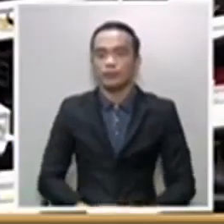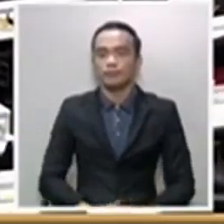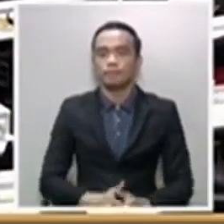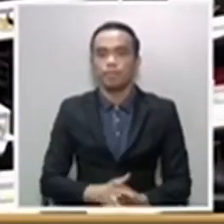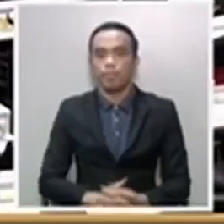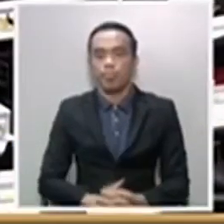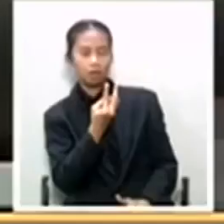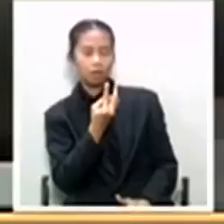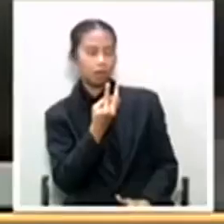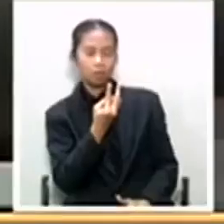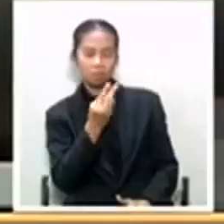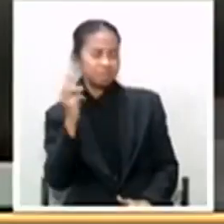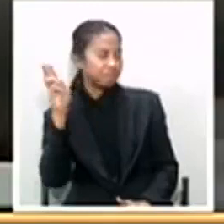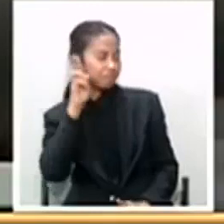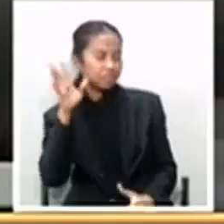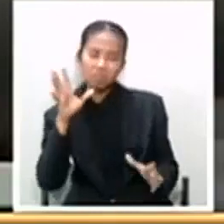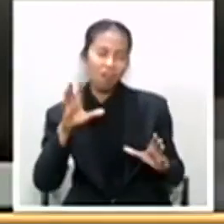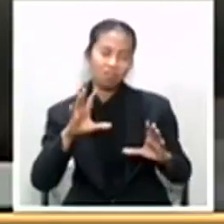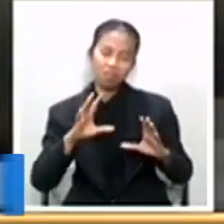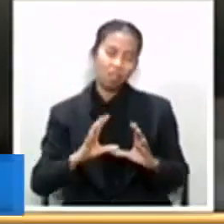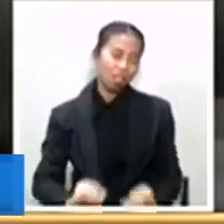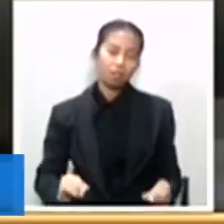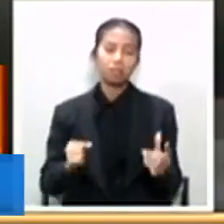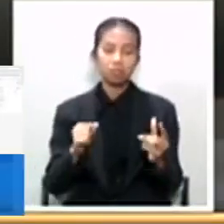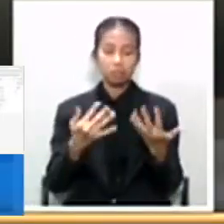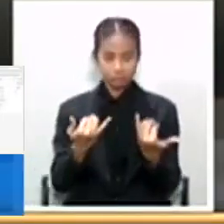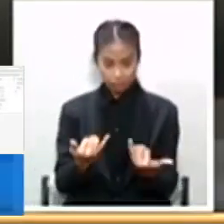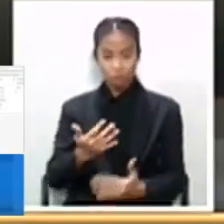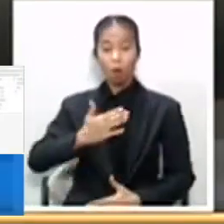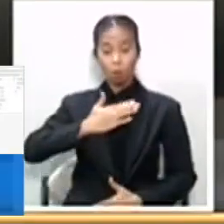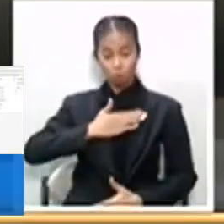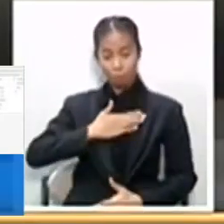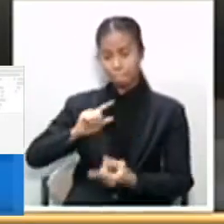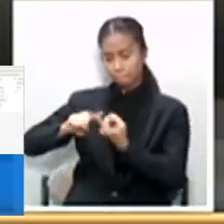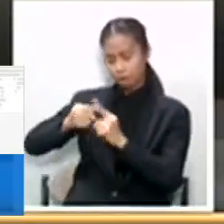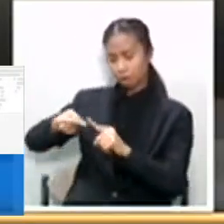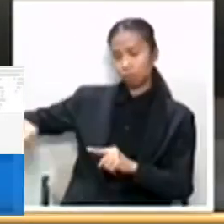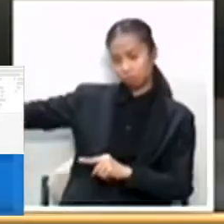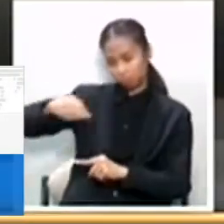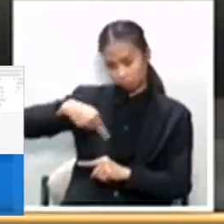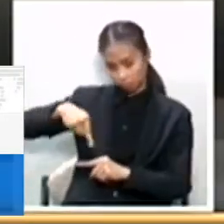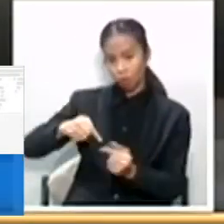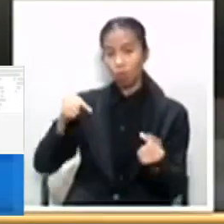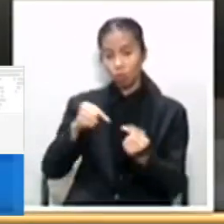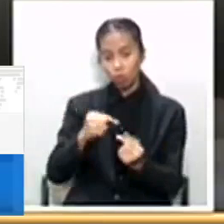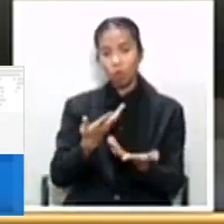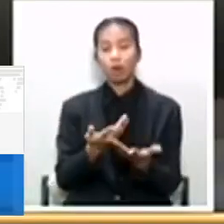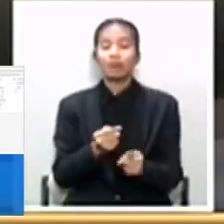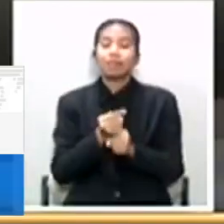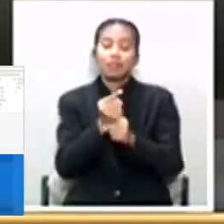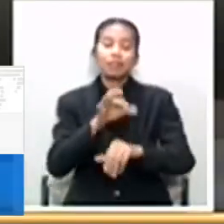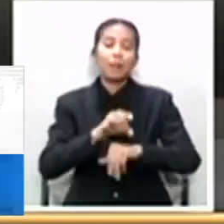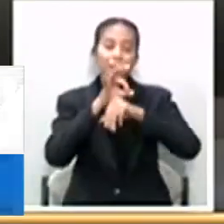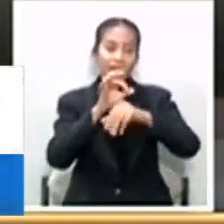มนูญ ผมเองเพื่อนสมาชิกฝ่ายค้านก็ยอมรับในกติกาของรัฐธรรมนูญ60ท่านเข้ามาตามตำแหน่